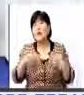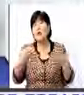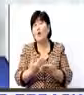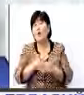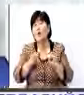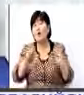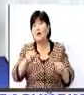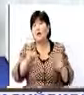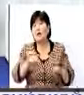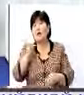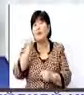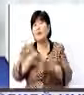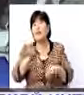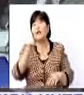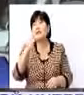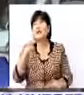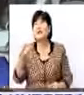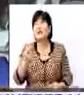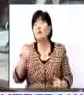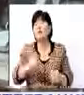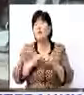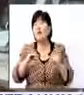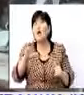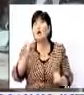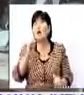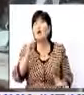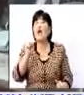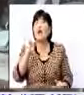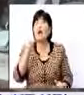места и даст импульс социально-экономическому развитию Байконура, Акая и Туритама.